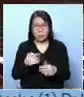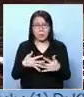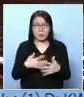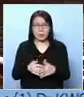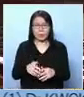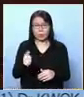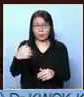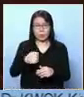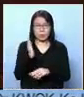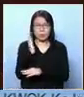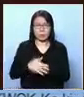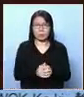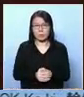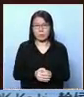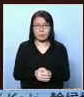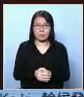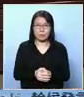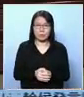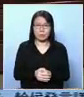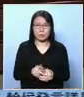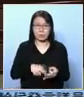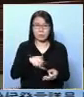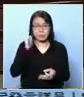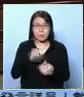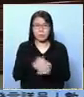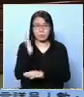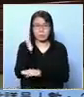主席，謹此陳辭。 郭家麒， 主席，我發言咧係